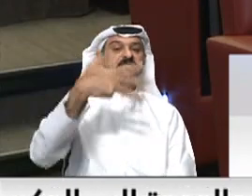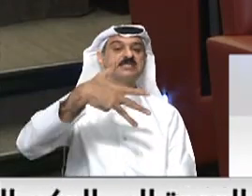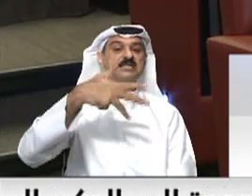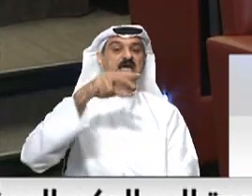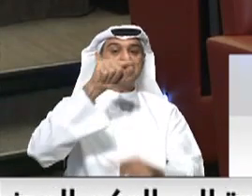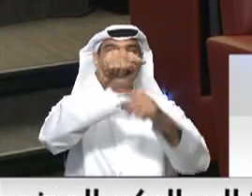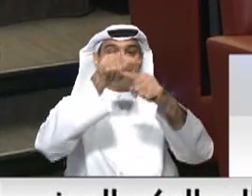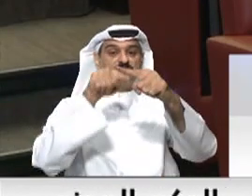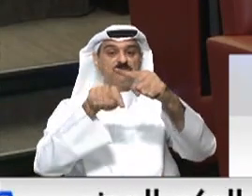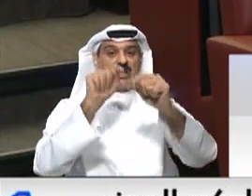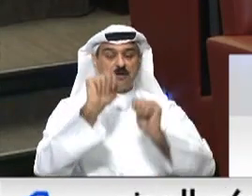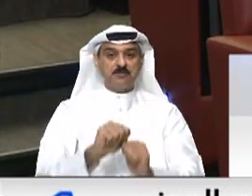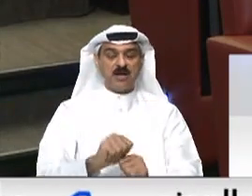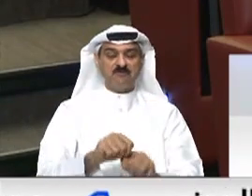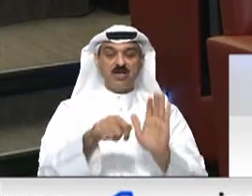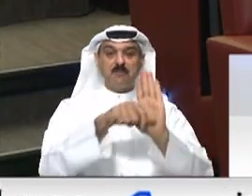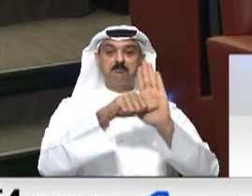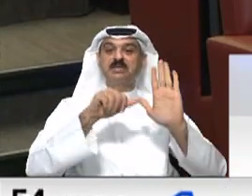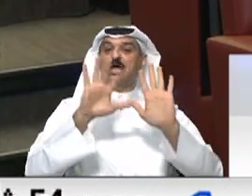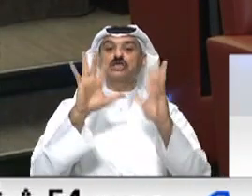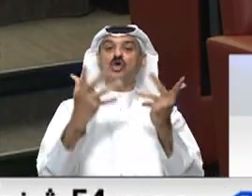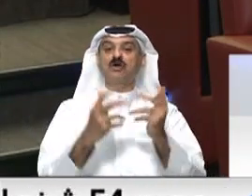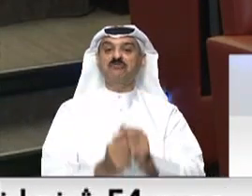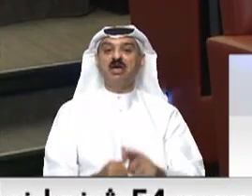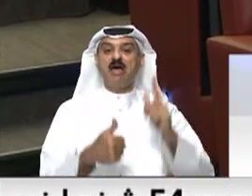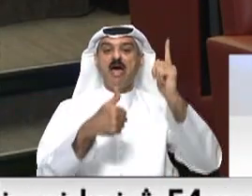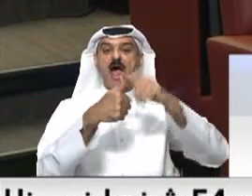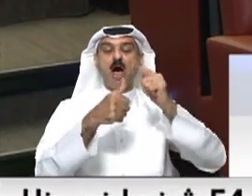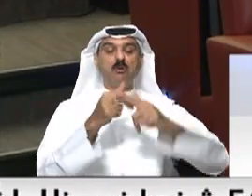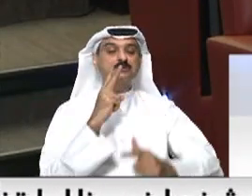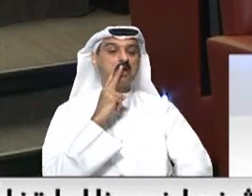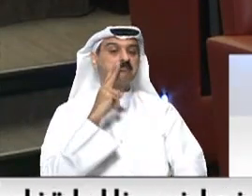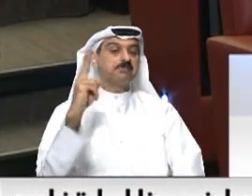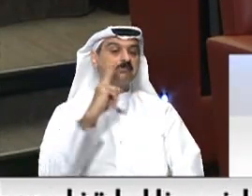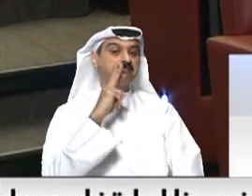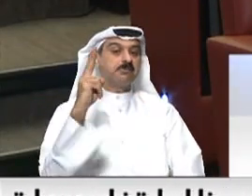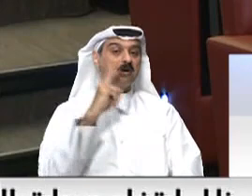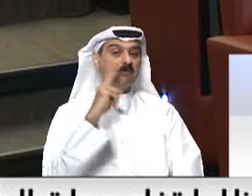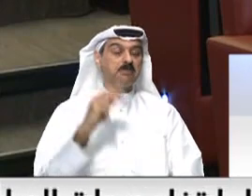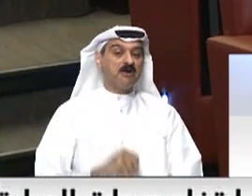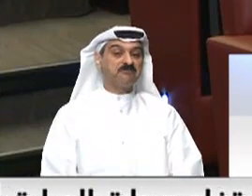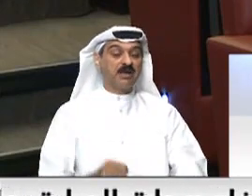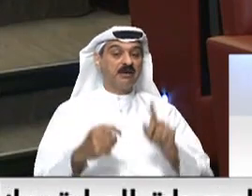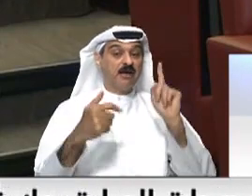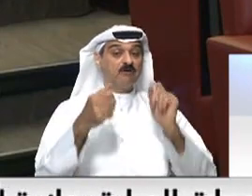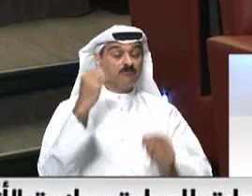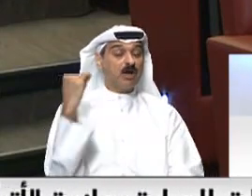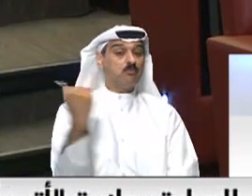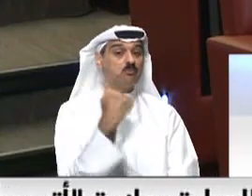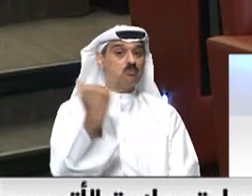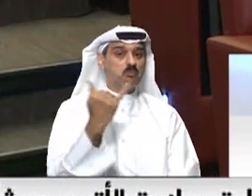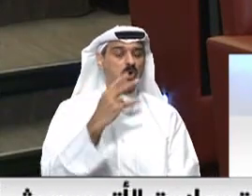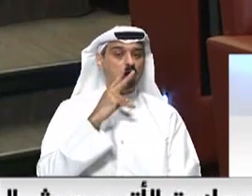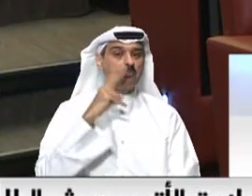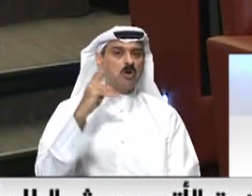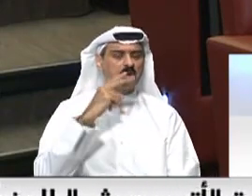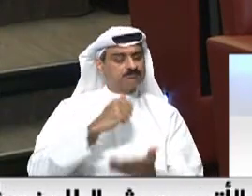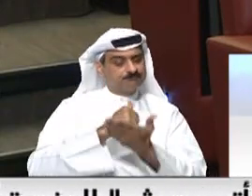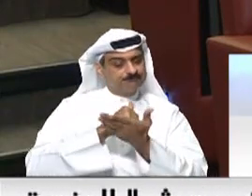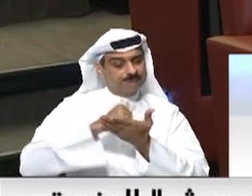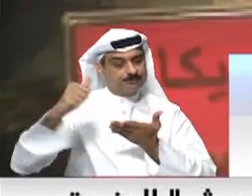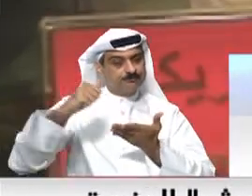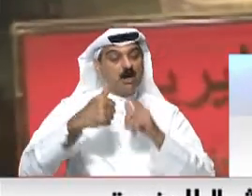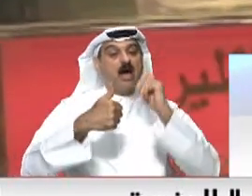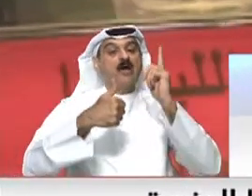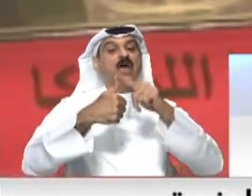طريق المخدرات بدأها عن طريق التدخين، فبالتالي الوقاية من التدخين ومكافحة التدخين هو أيضا أحد السبل التي